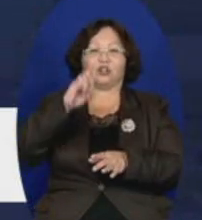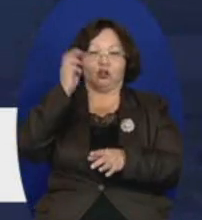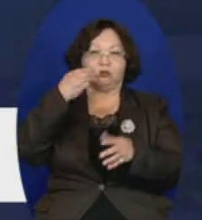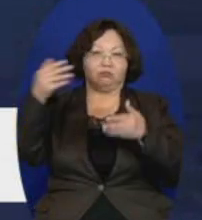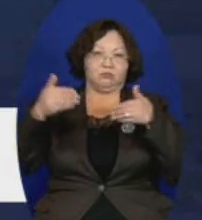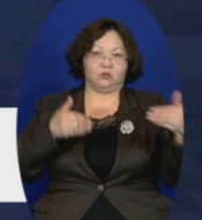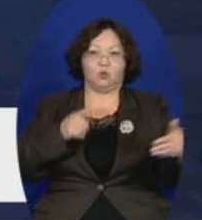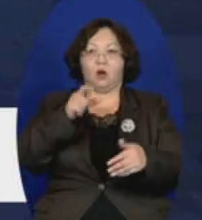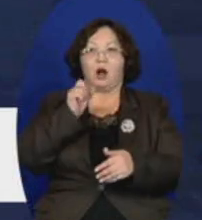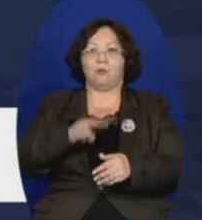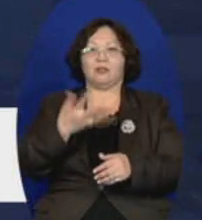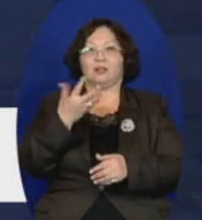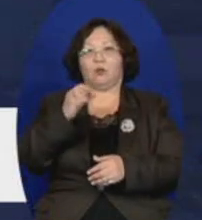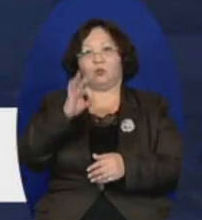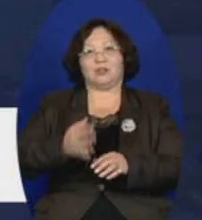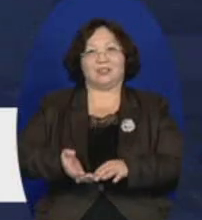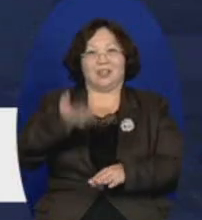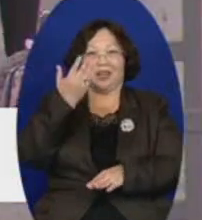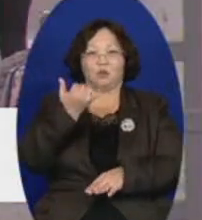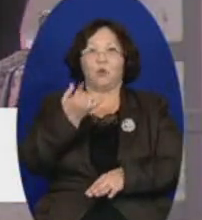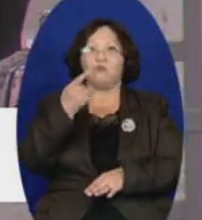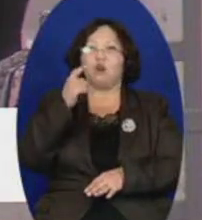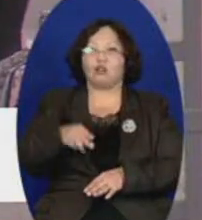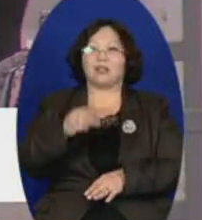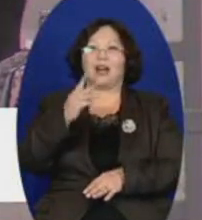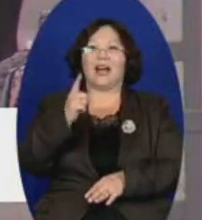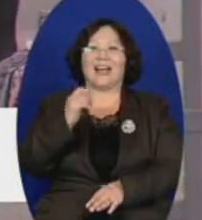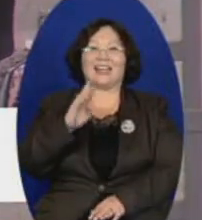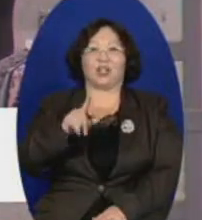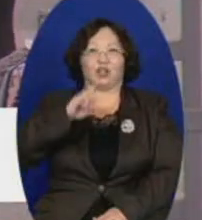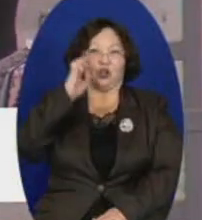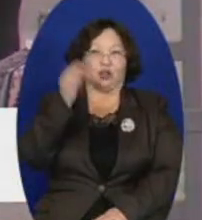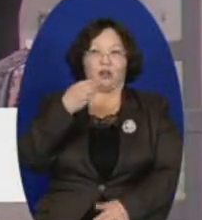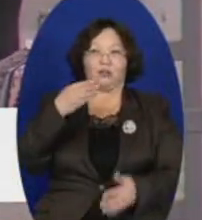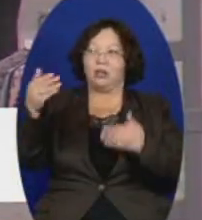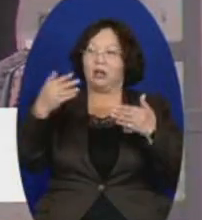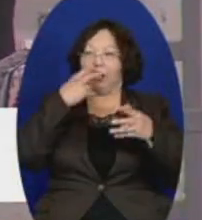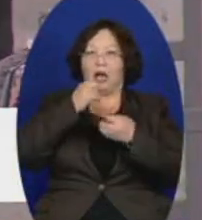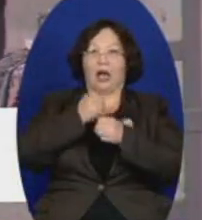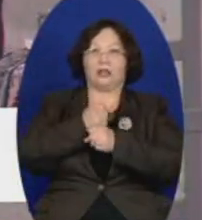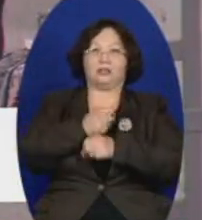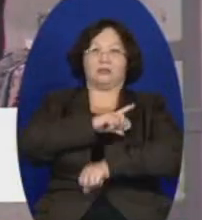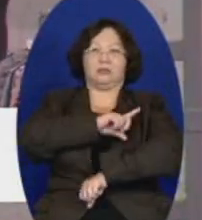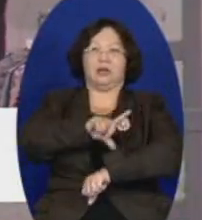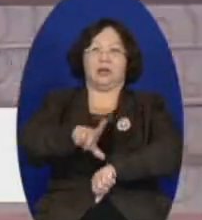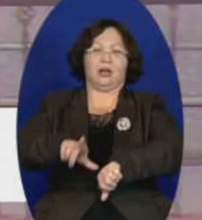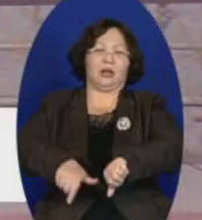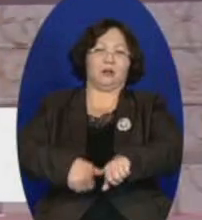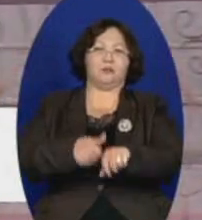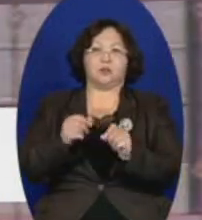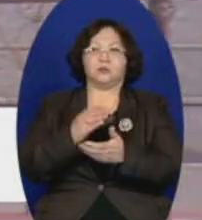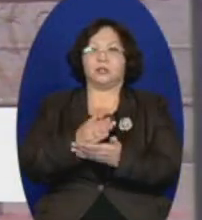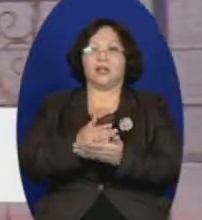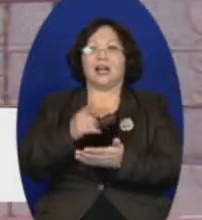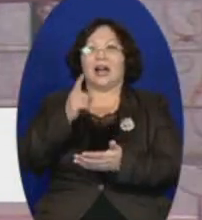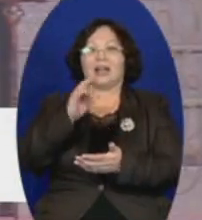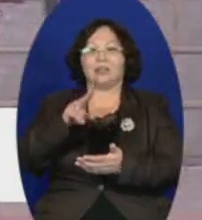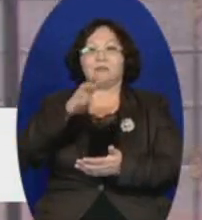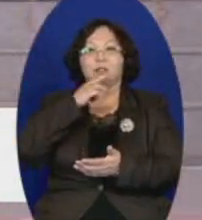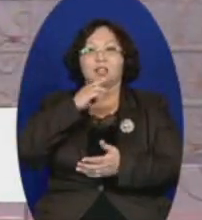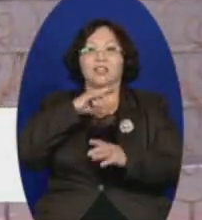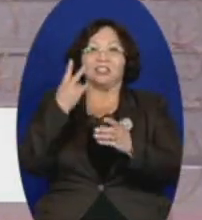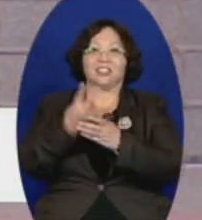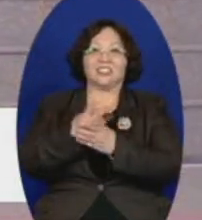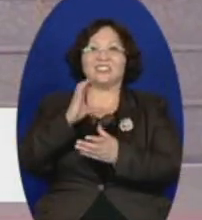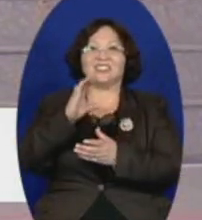илүү хувийн суурьшдаг хаягжуулалт хамгийн их шаарлагтай байгаа нийслэлд энэ ажил хэтэрхий удаашралтай байна. Тиймээс хаягийн мэдээллийн нэгдсэн системийг